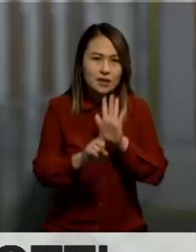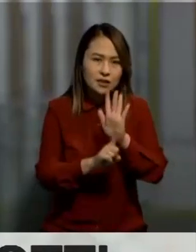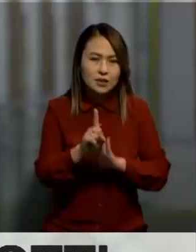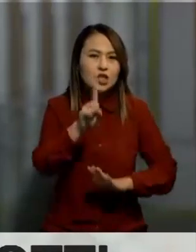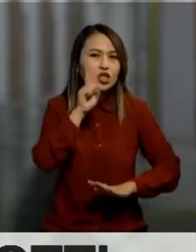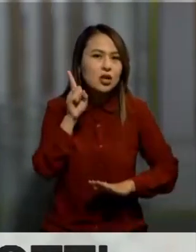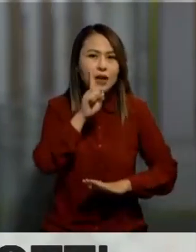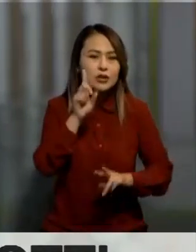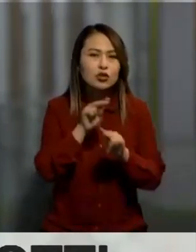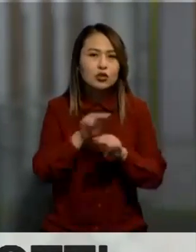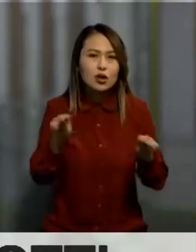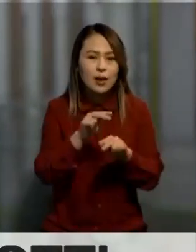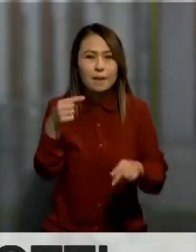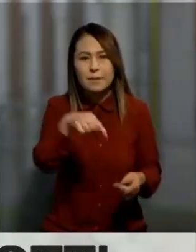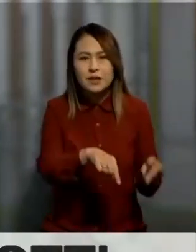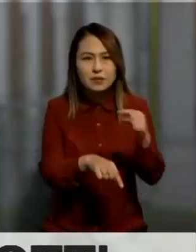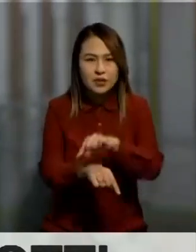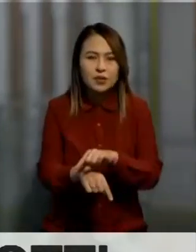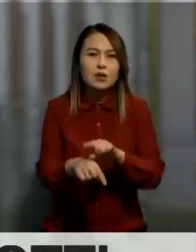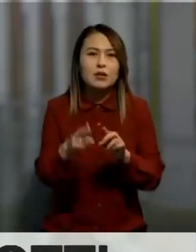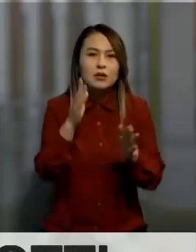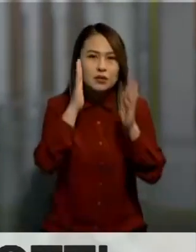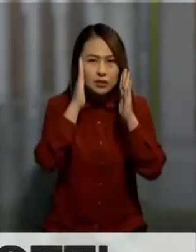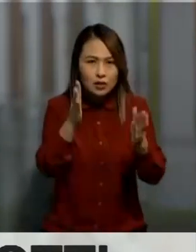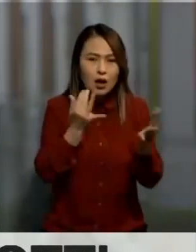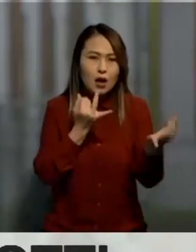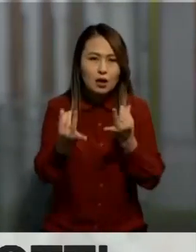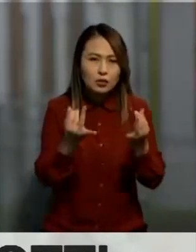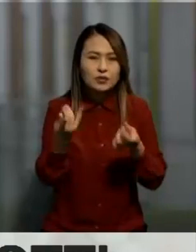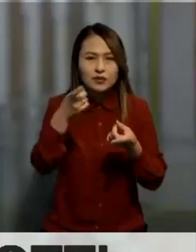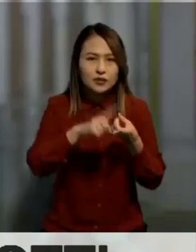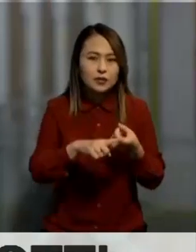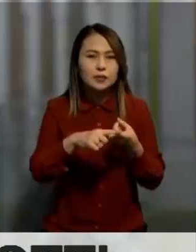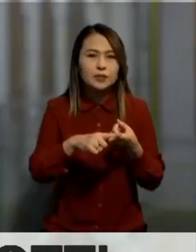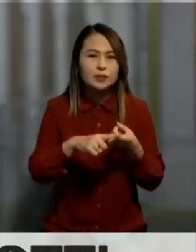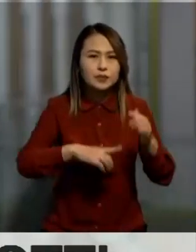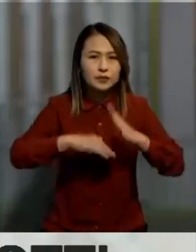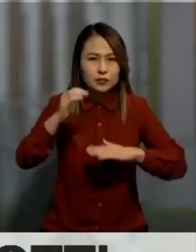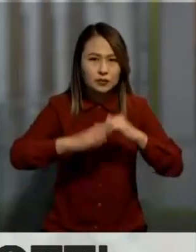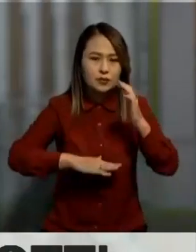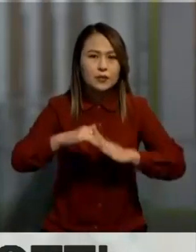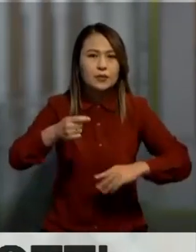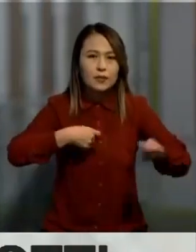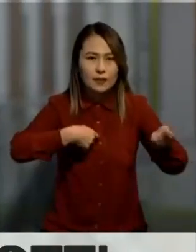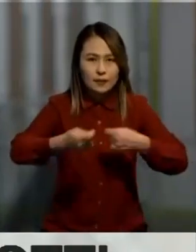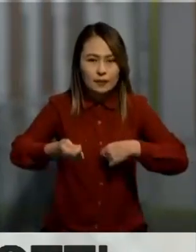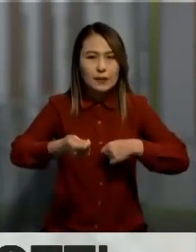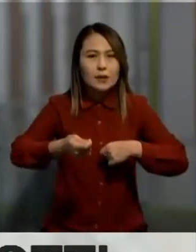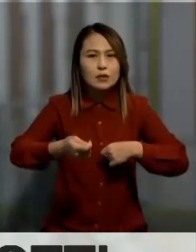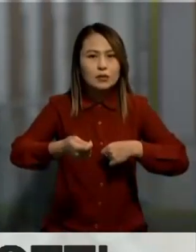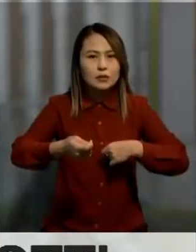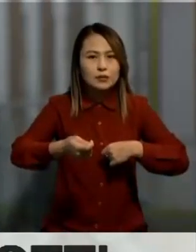жас ұстаздарға бір-бірімен жаңағы диалогтық алан құру арқылы бір-бірімен тәжірибе алмасуға, одан